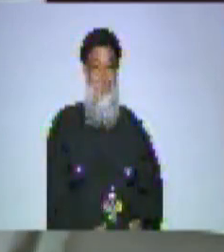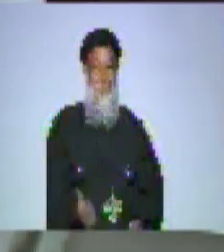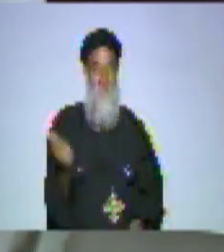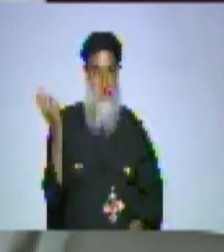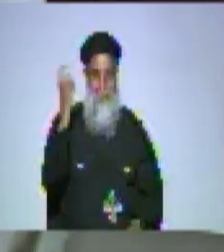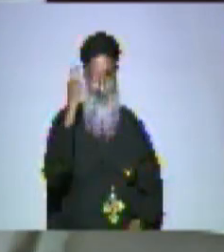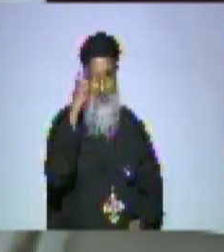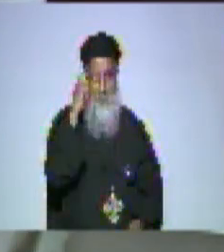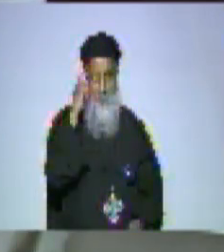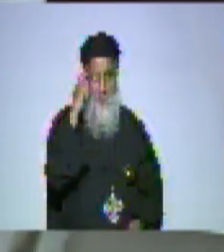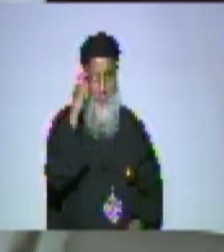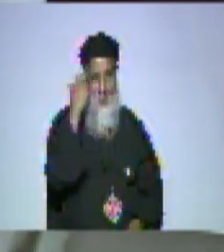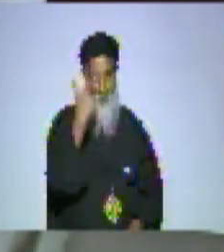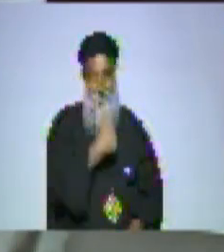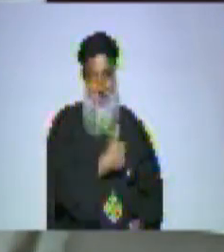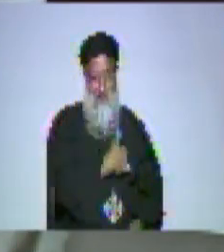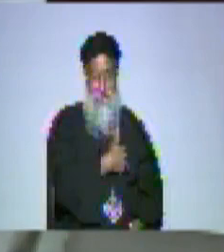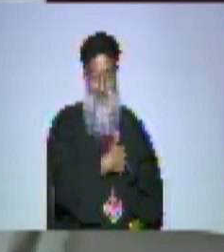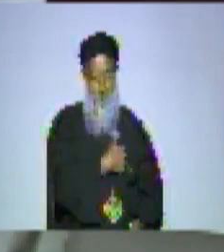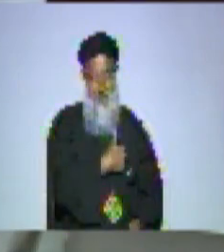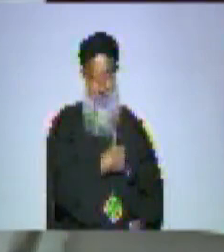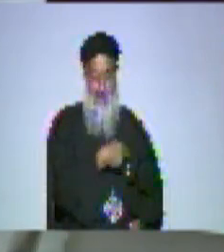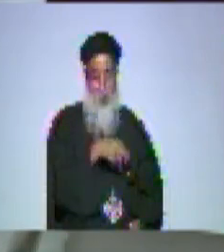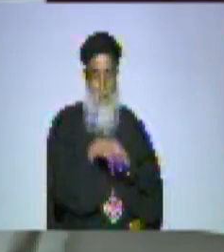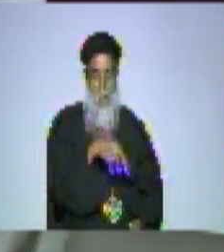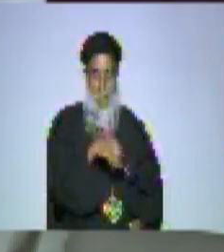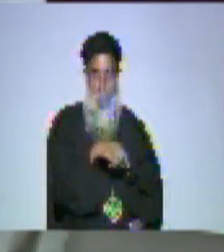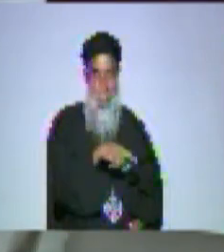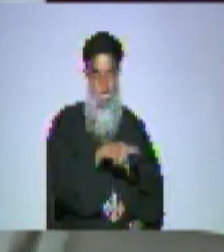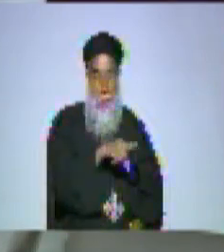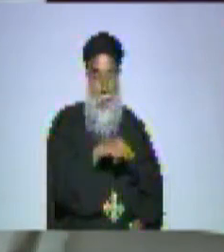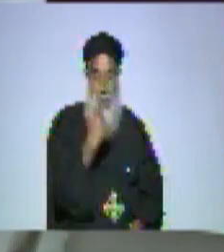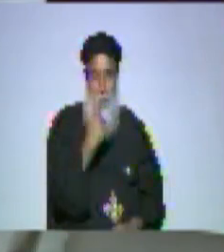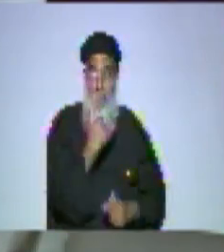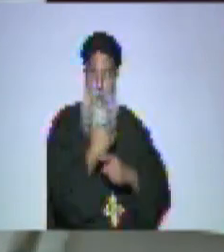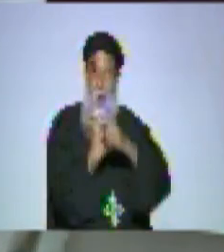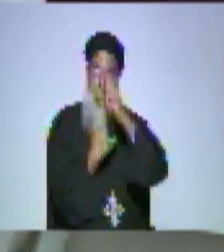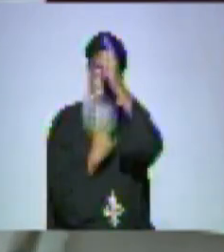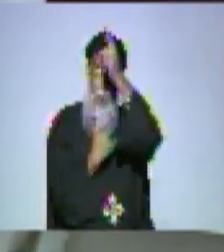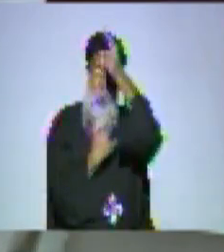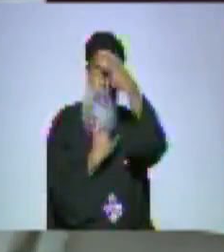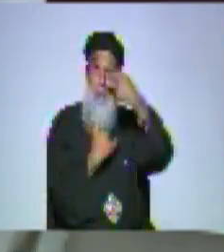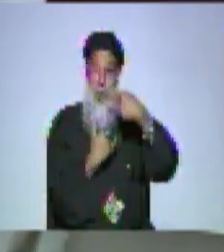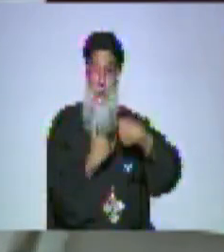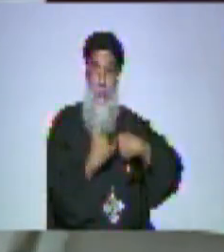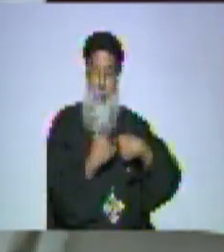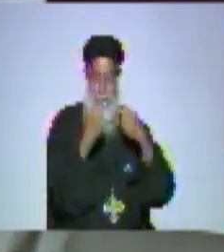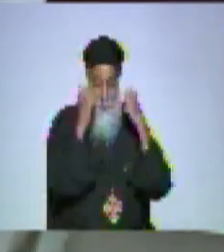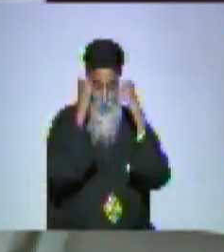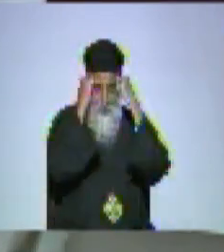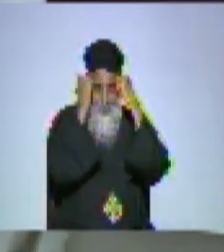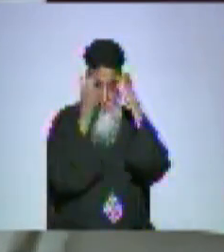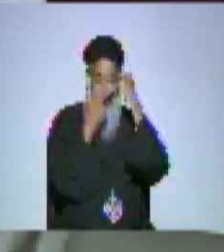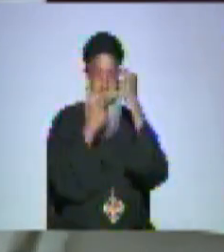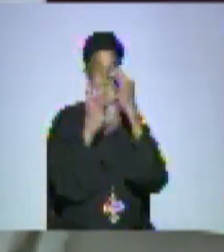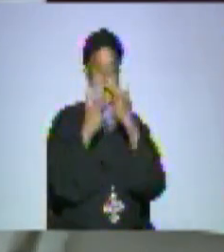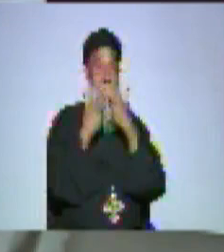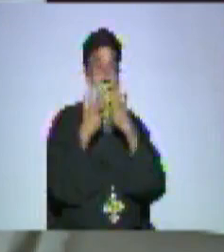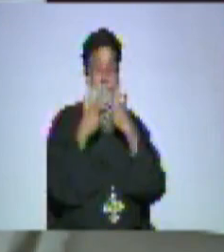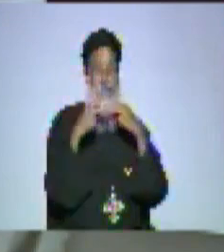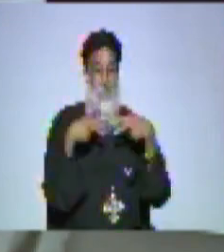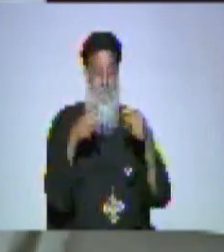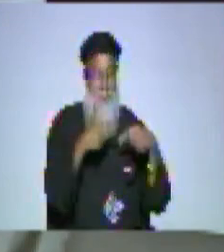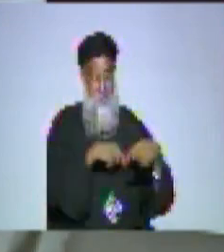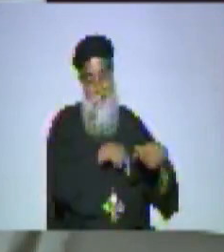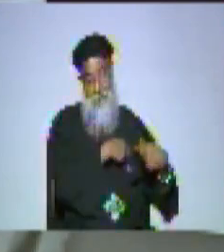يتوفر الاخلاص في الطلبه والتقارب مع الله والتوبه الحقيقيه اللي ترضى قلب